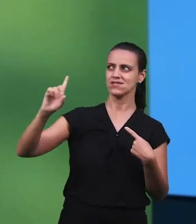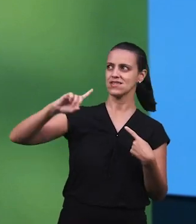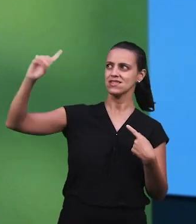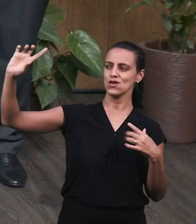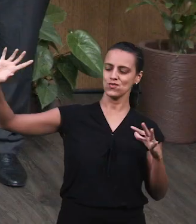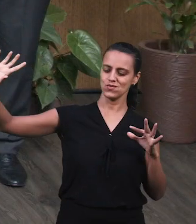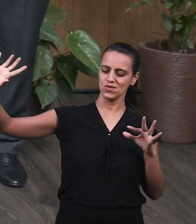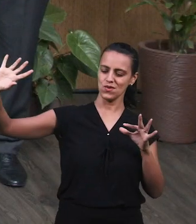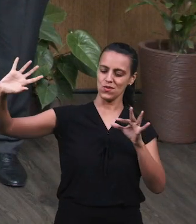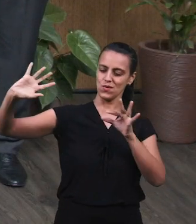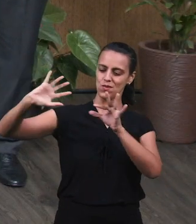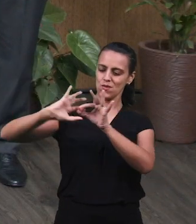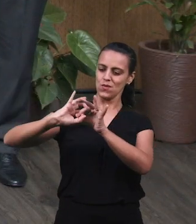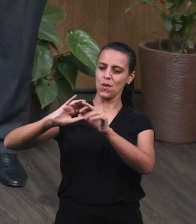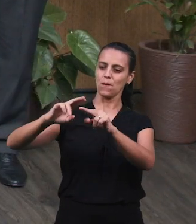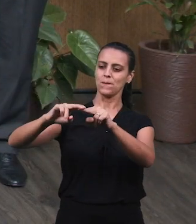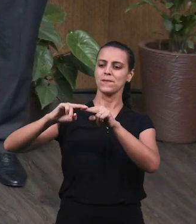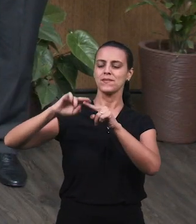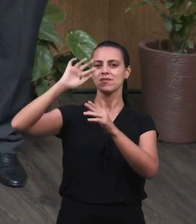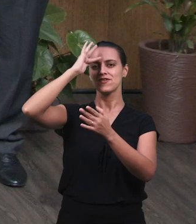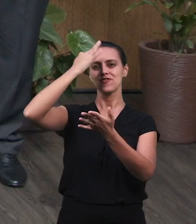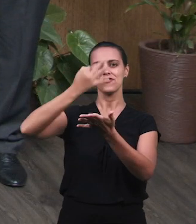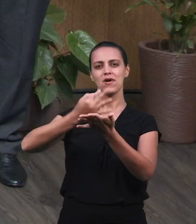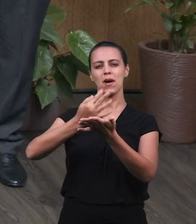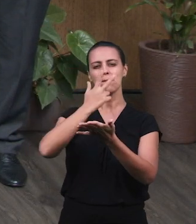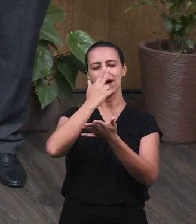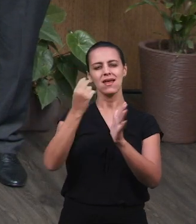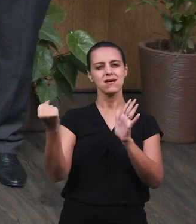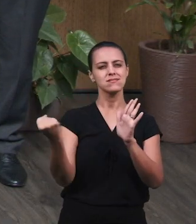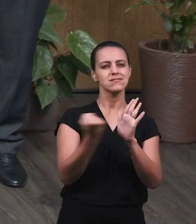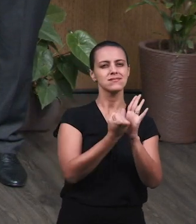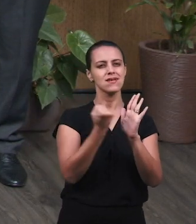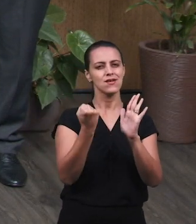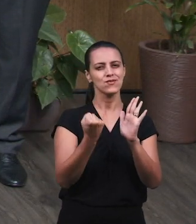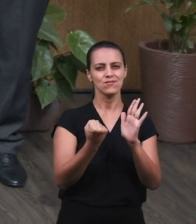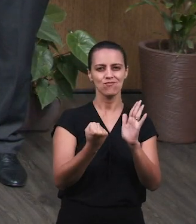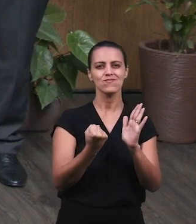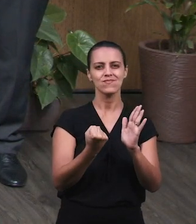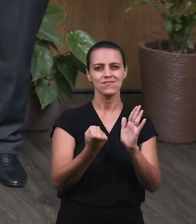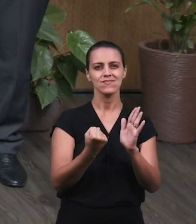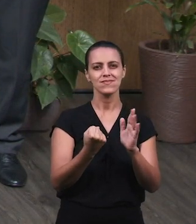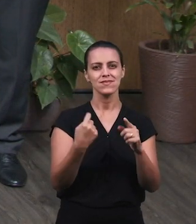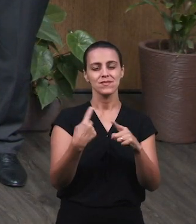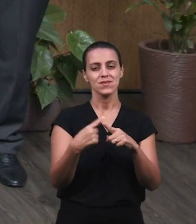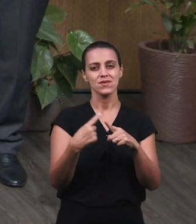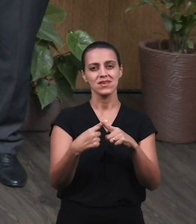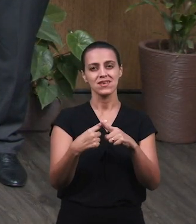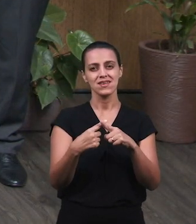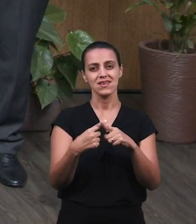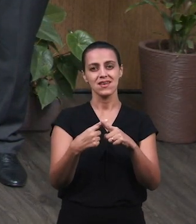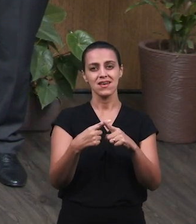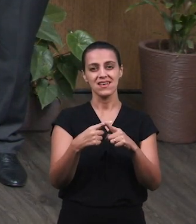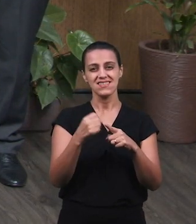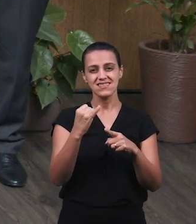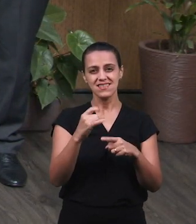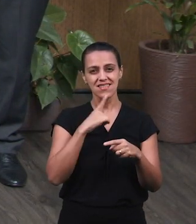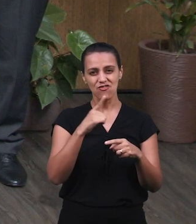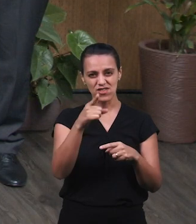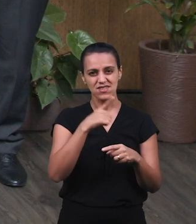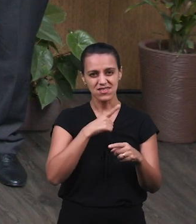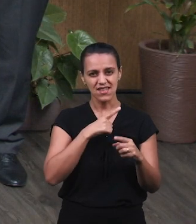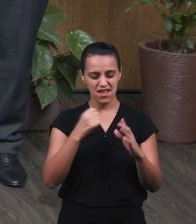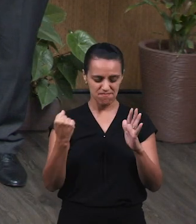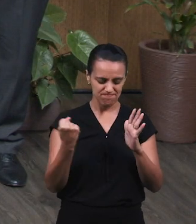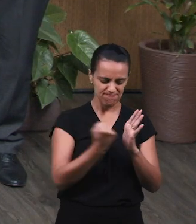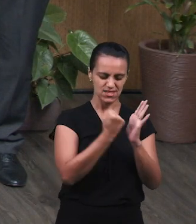un sceau. Et une fois que l'homme reçoit ce sceau, il commence à avoir le droit